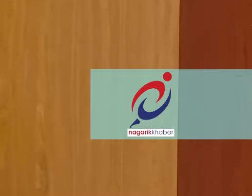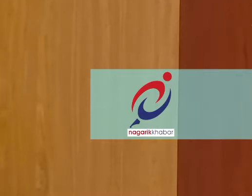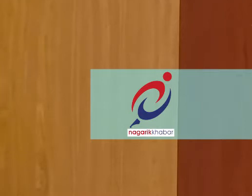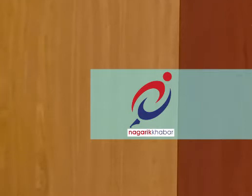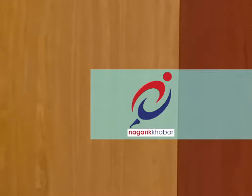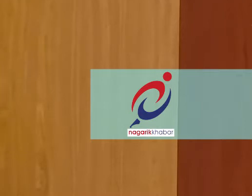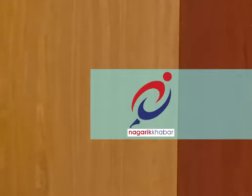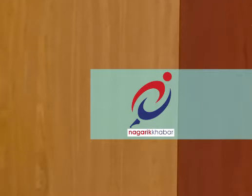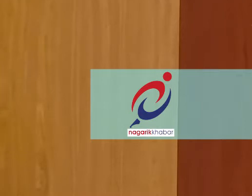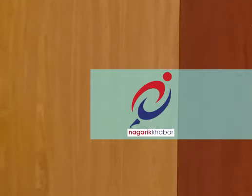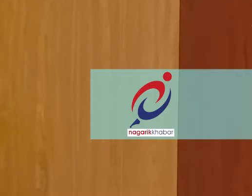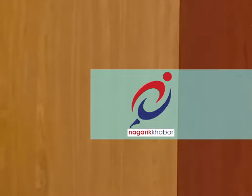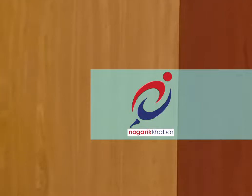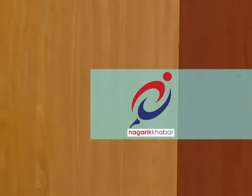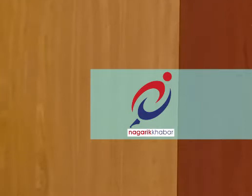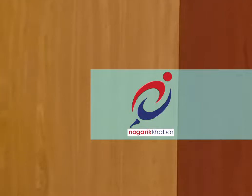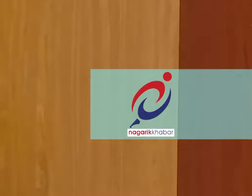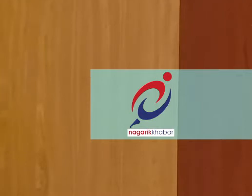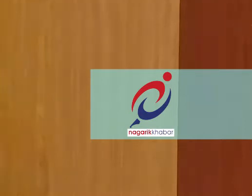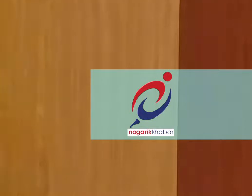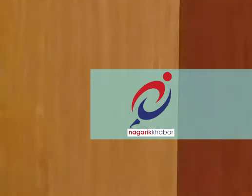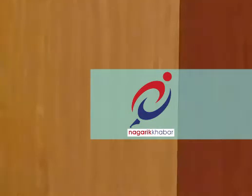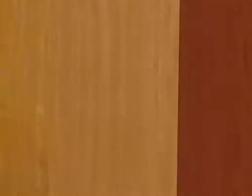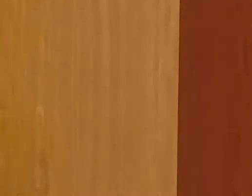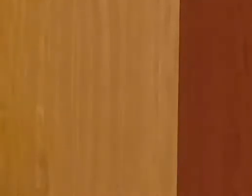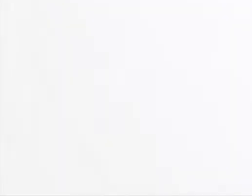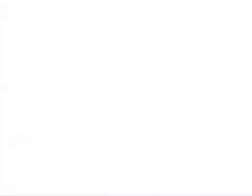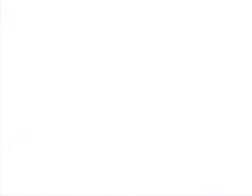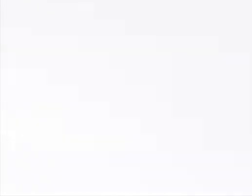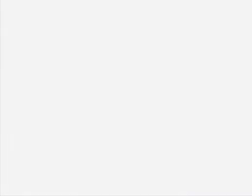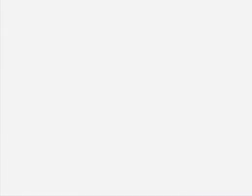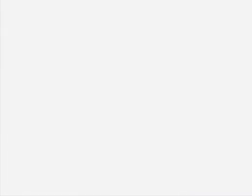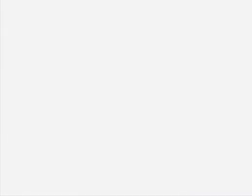काम गर्नेको प्रशंसा गर्दै छाडेर विरोध गरेको असन्तुष्टि व्यक्त।